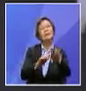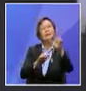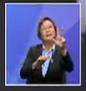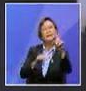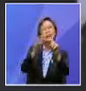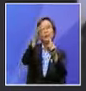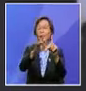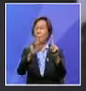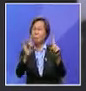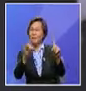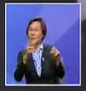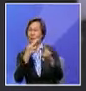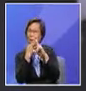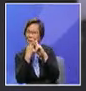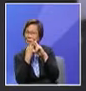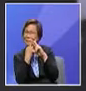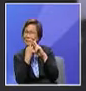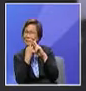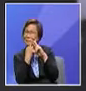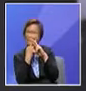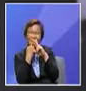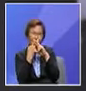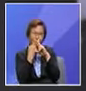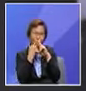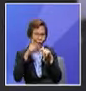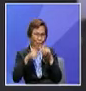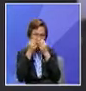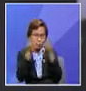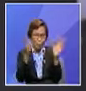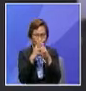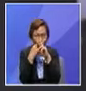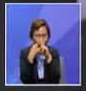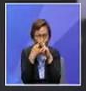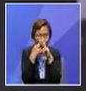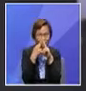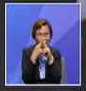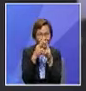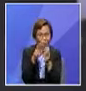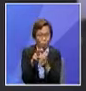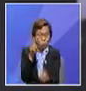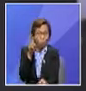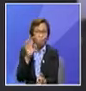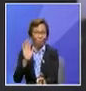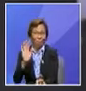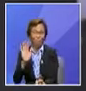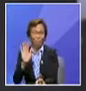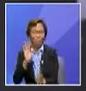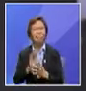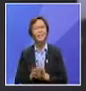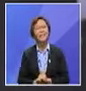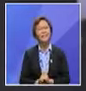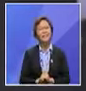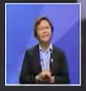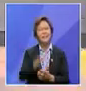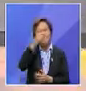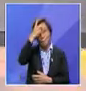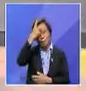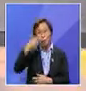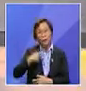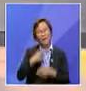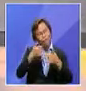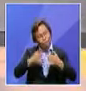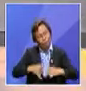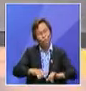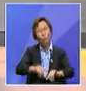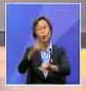Ogos. Jadi ini rahsia. Saya tak boleh umum sekarang. Apa dia? Kejutan. Kejutan. Baik, Yang Berhormat Datuk, kita juga nak terus